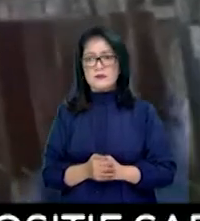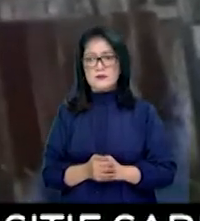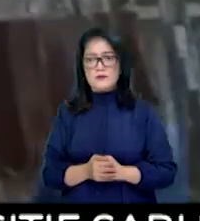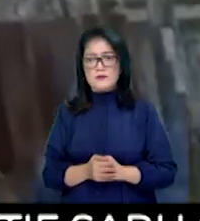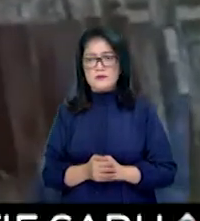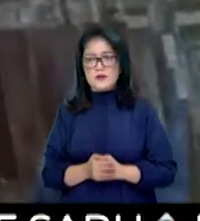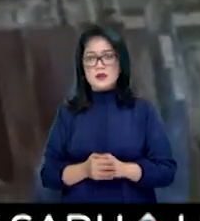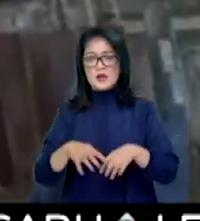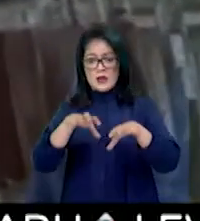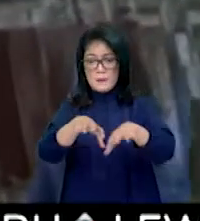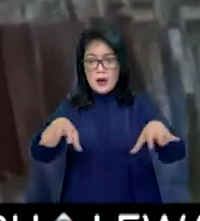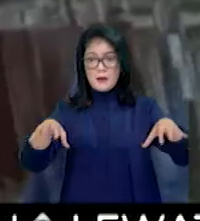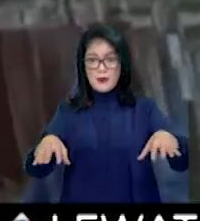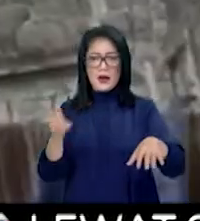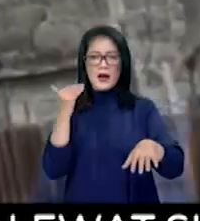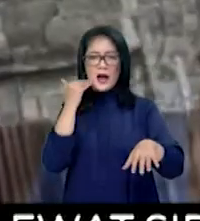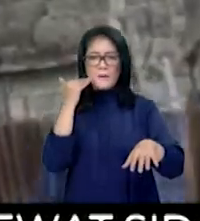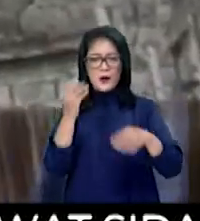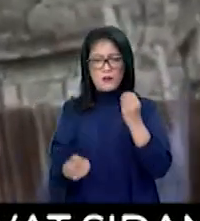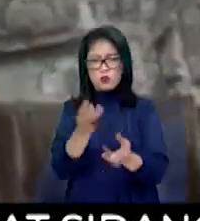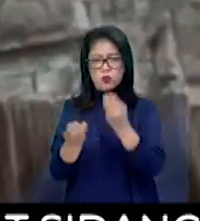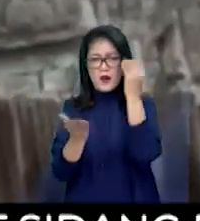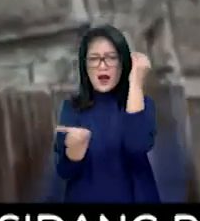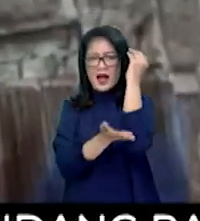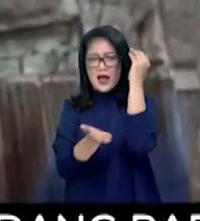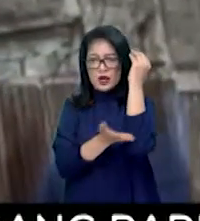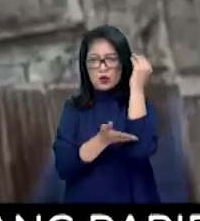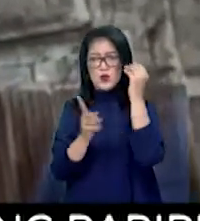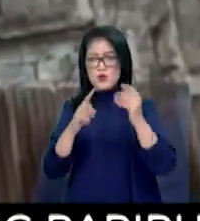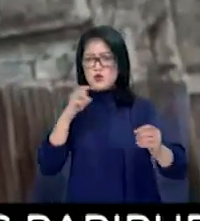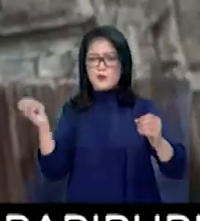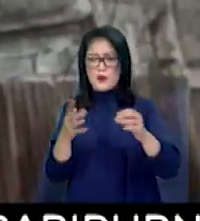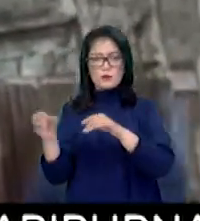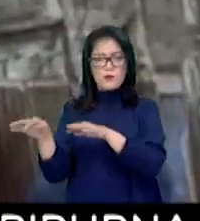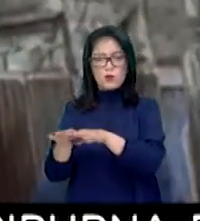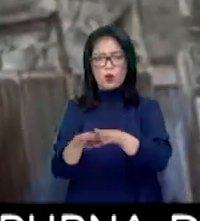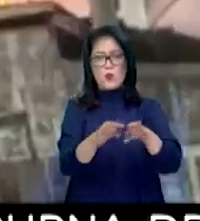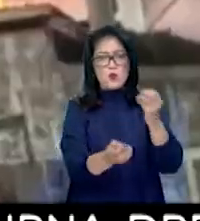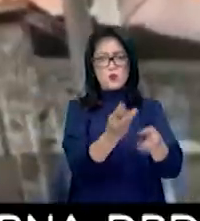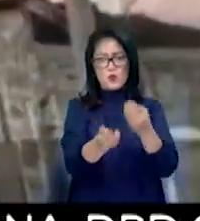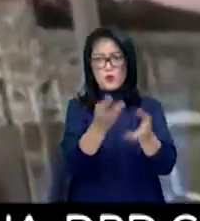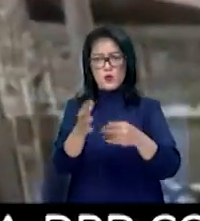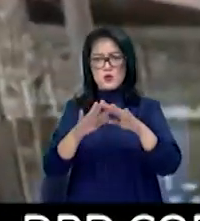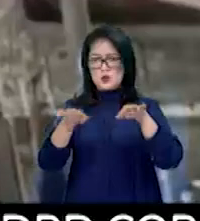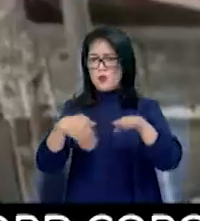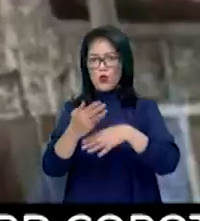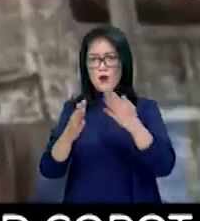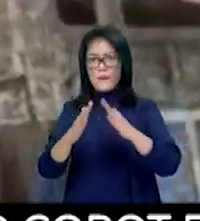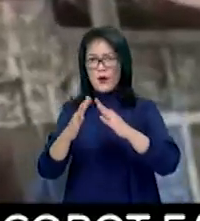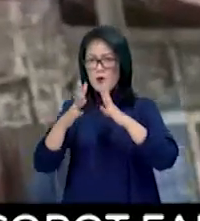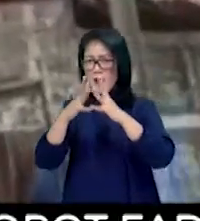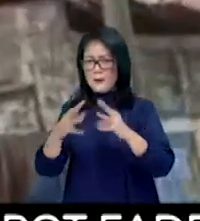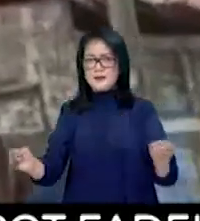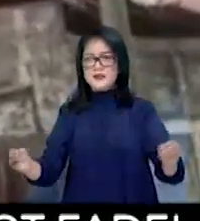Banyaknya bahan mudah terbakar seperti material kayu membuat api cepat merambat dan menghanguskan seluruh area bangunan dalam pabrik.